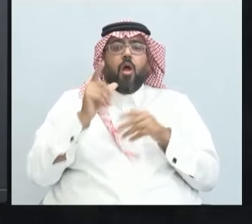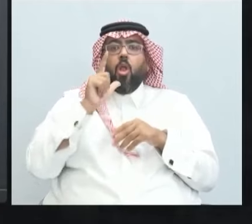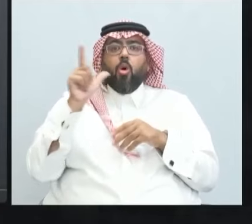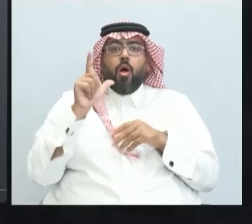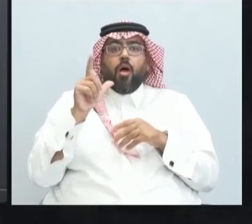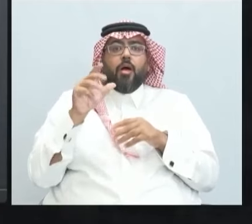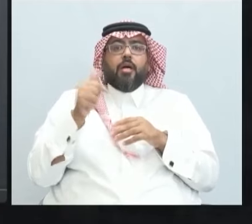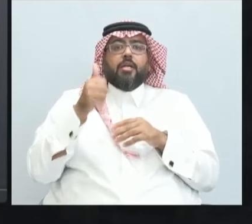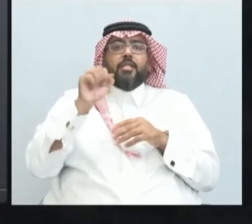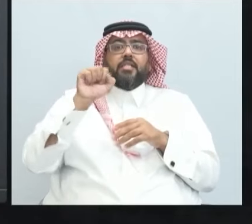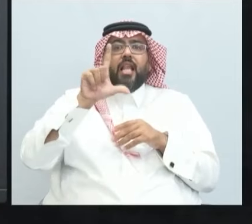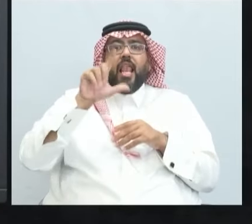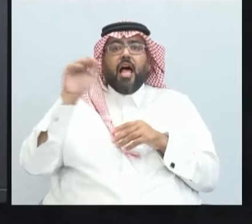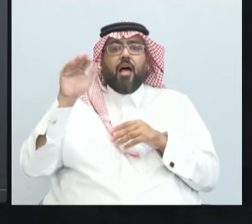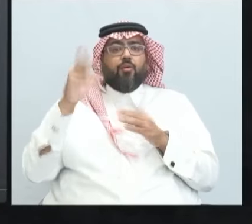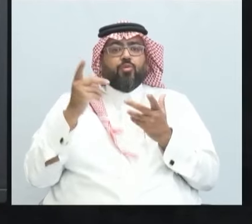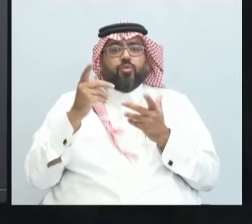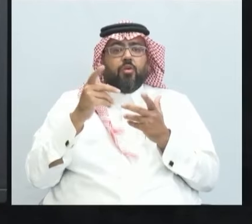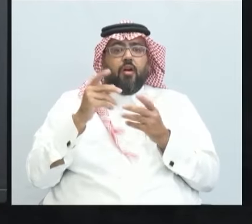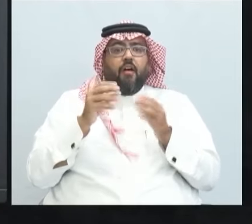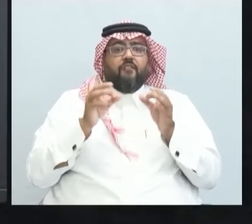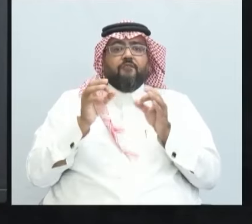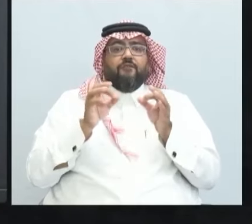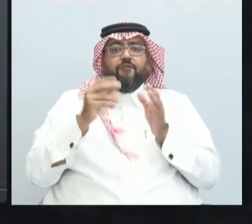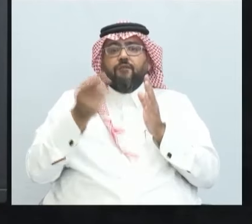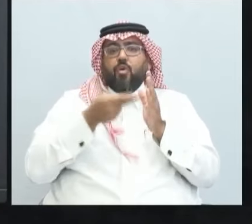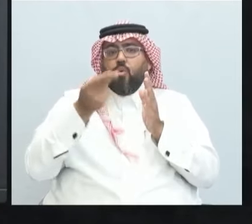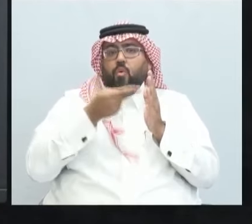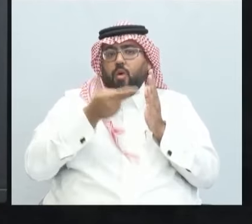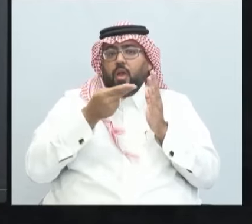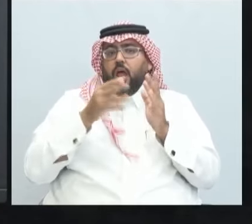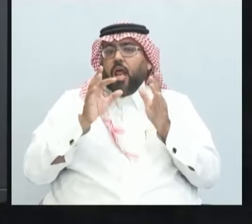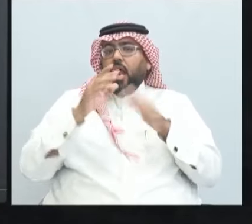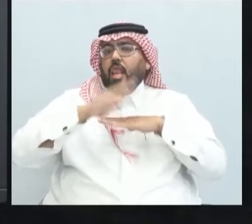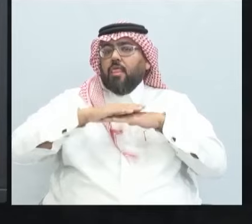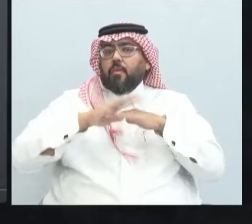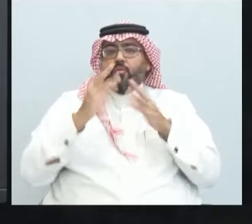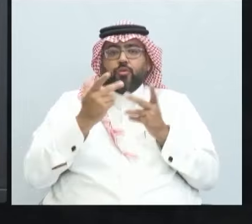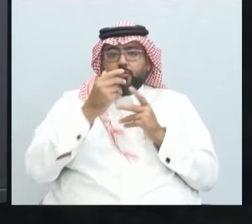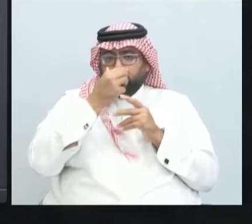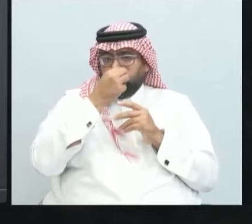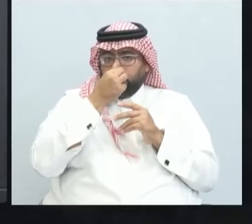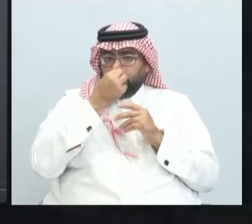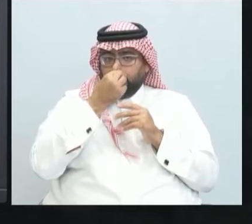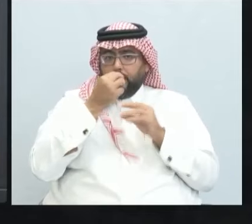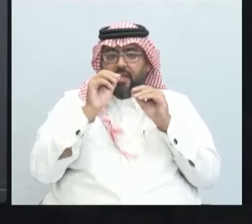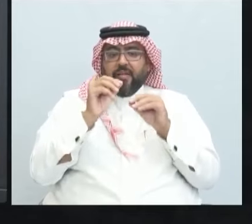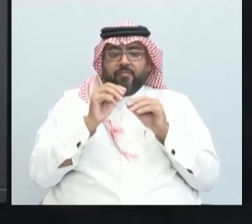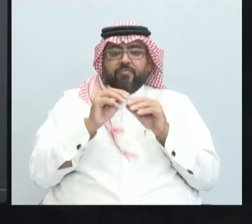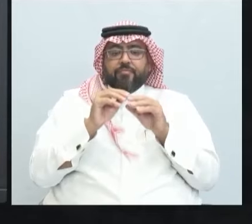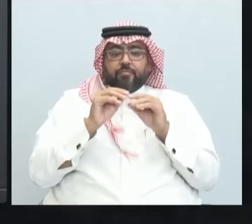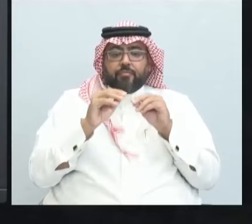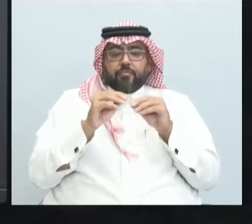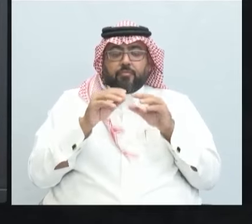ثم عرفنا ايضا انواع الادب فنون الادب كذلك لماذا ندرس الادب ثم تحدث عن التحقيب